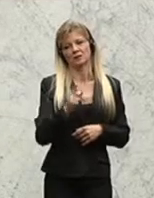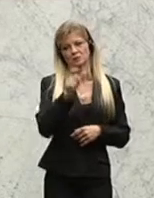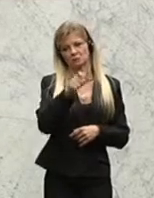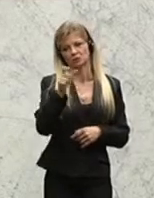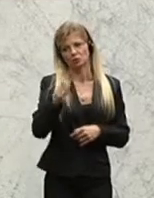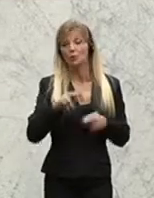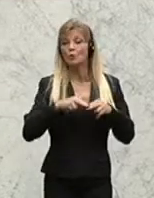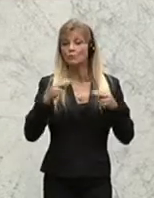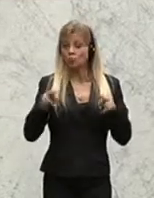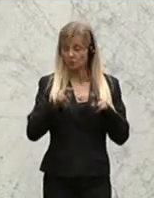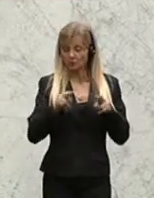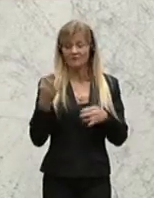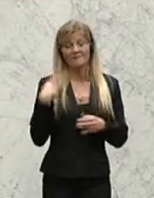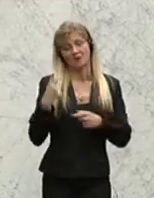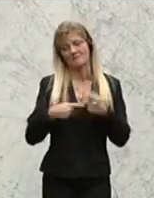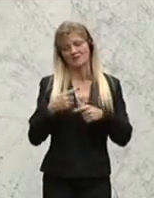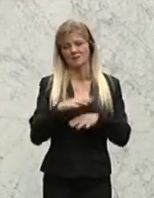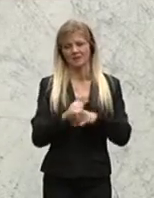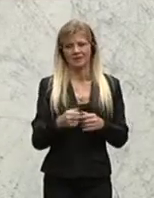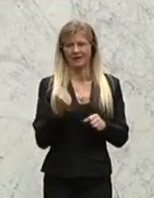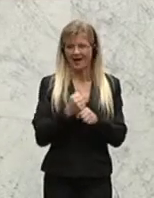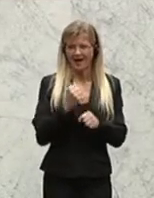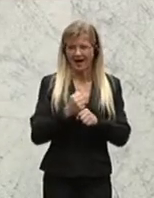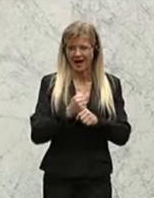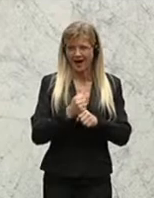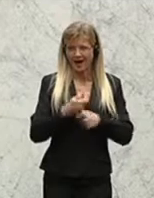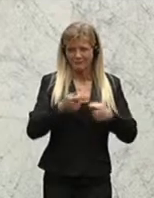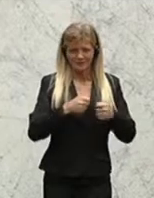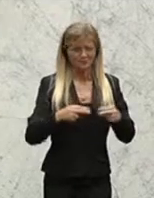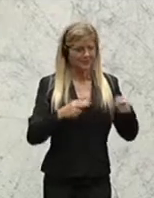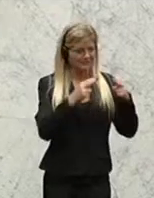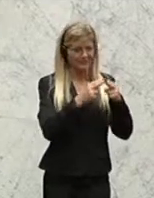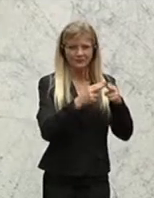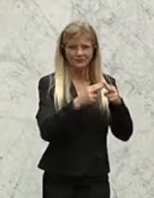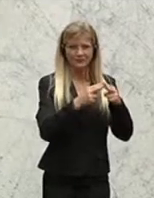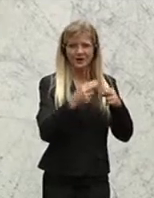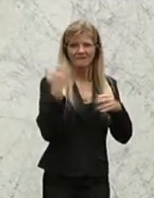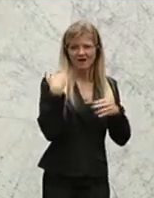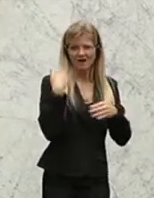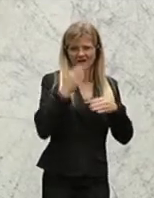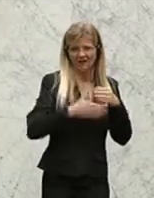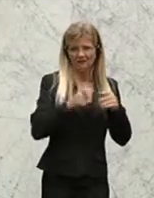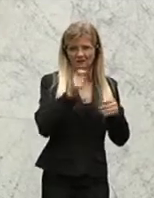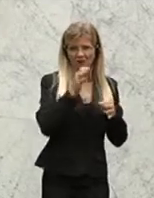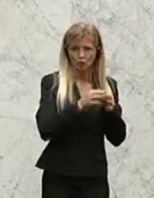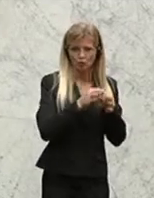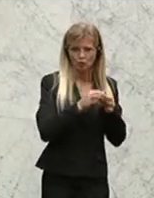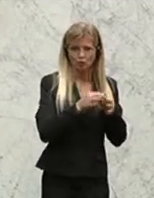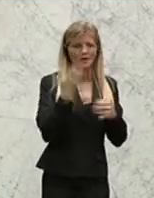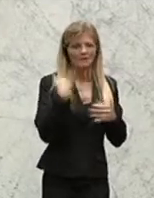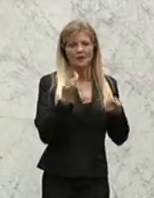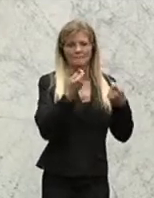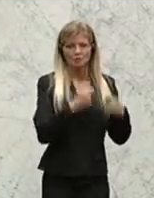Maßnahmen ergriffen. Beim Arbeitsmarktgipfel Ende Oktober wurde beschlossen, die aktive Arbeitsmarktpolitik